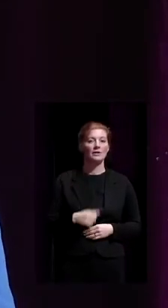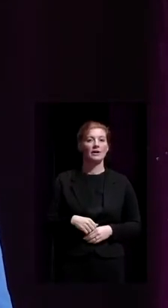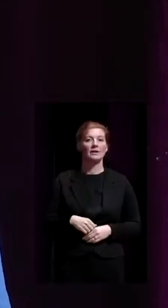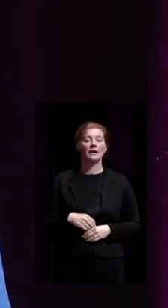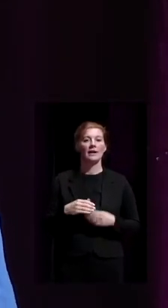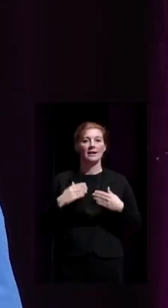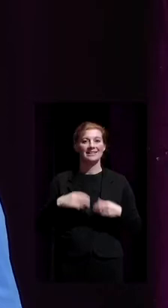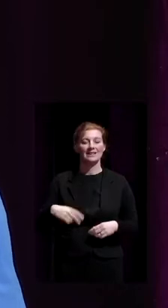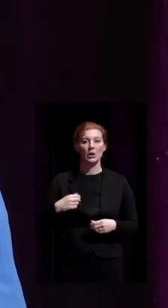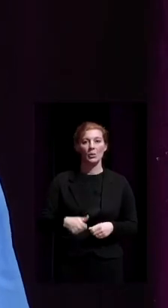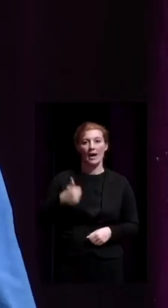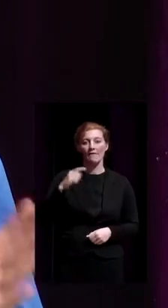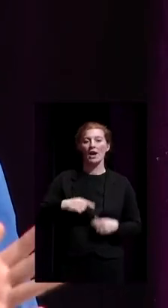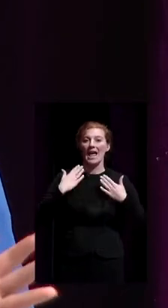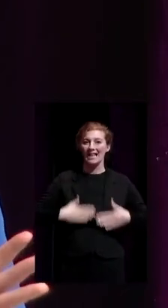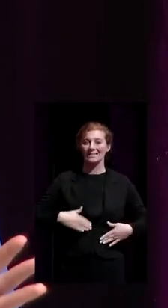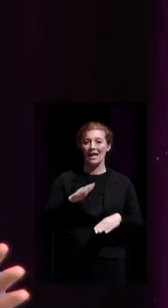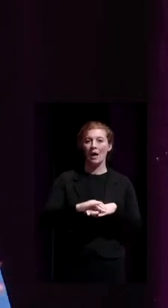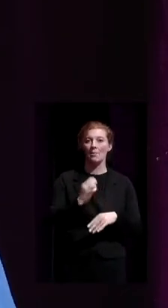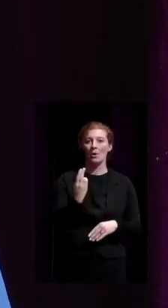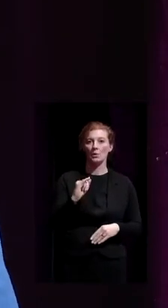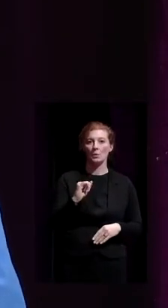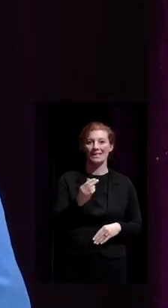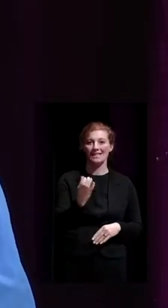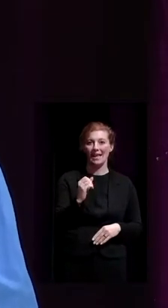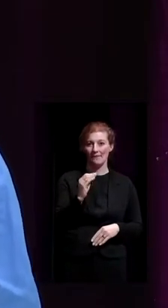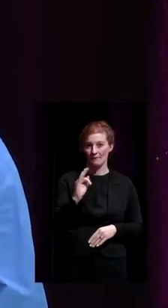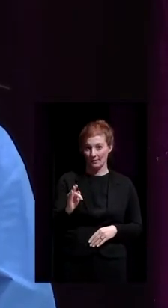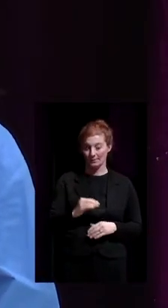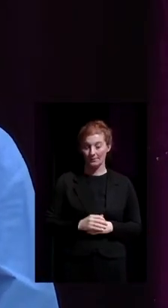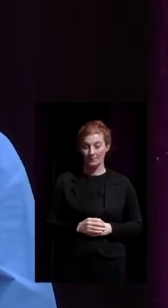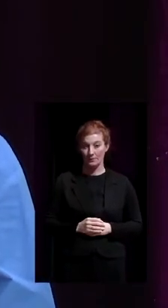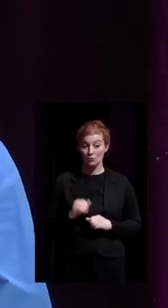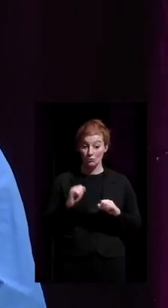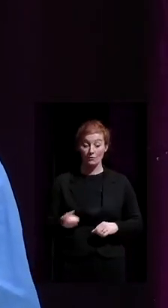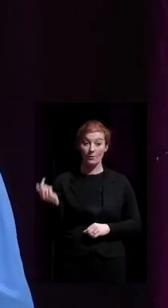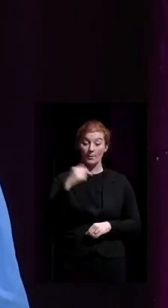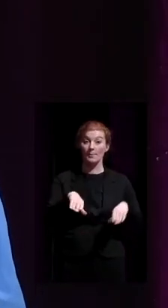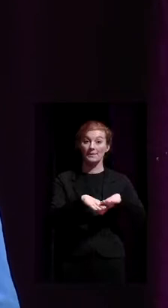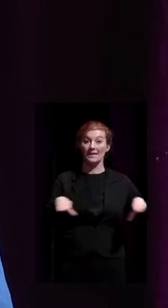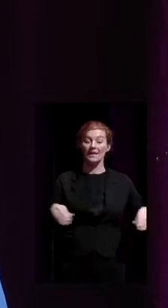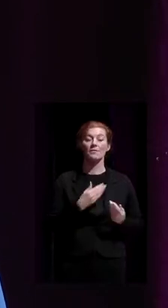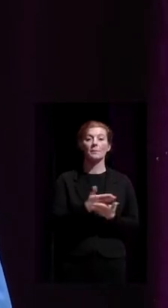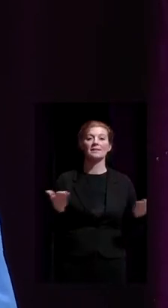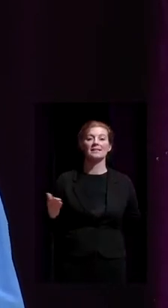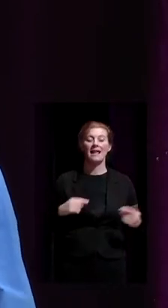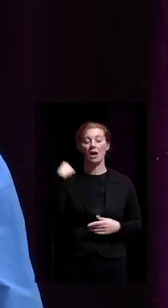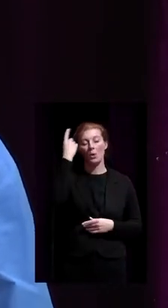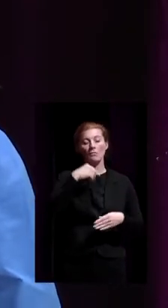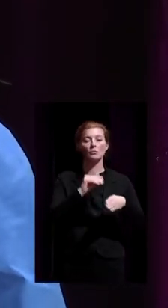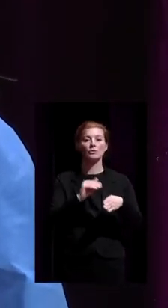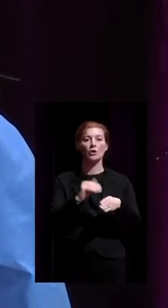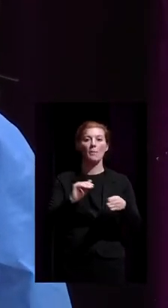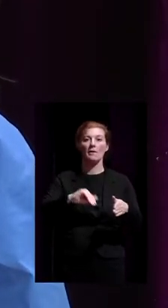UNICEF. Men de ska alldeles strax få komma upp här på scenen för att presentera huvudbudskapen från den